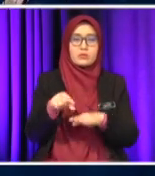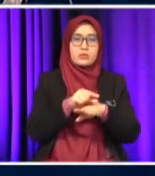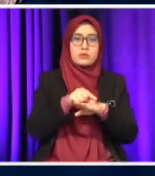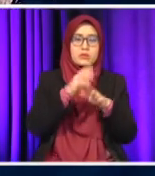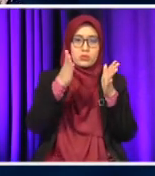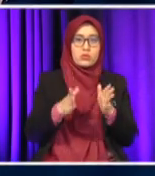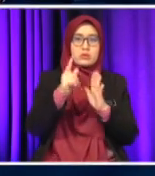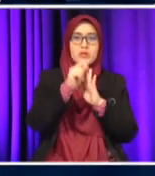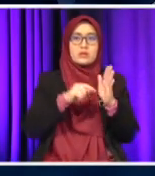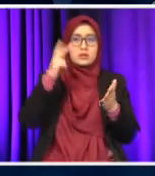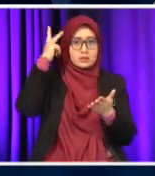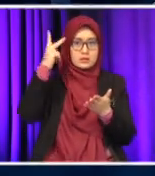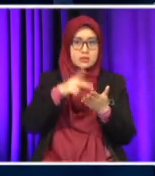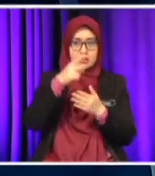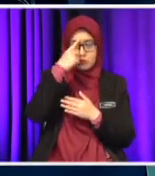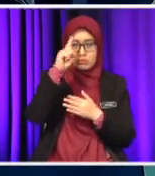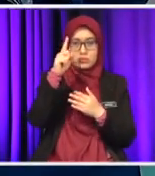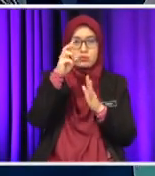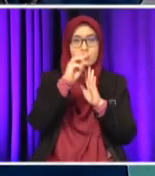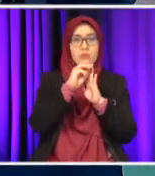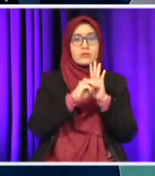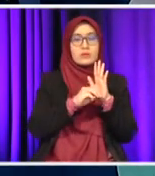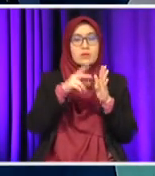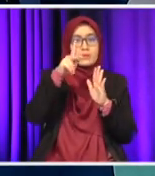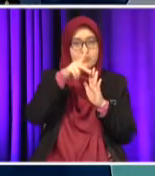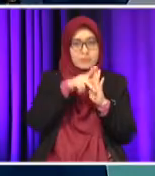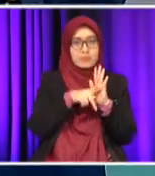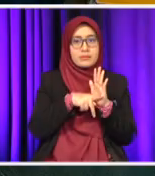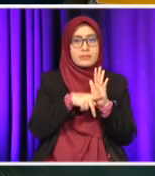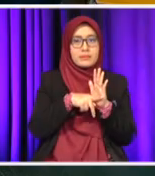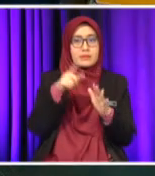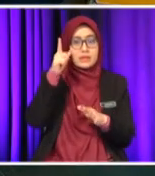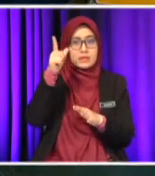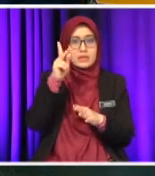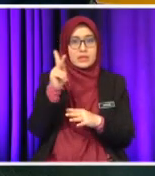produk kita tadi yang paling canggih dalam pasaran